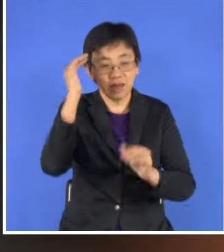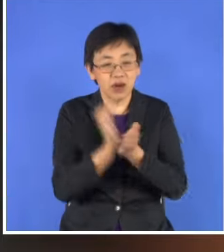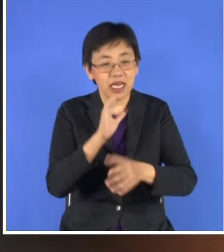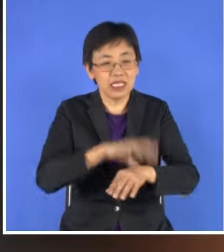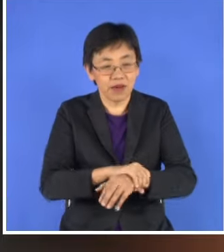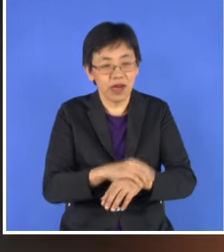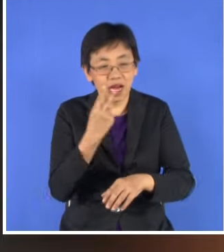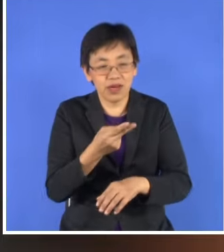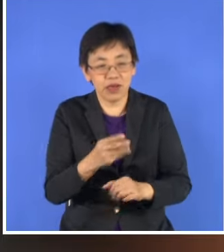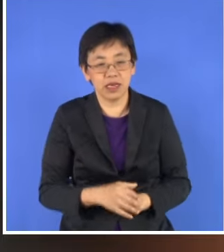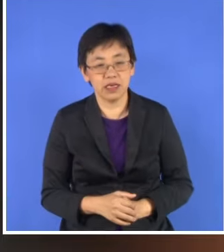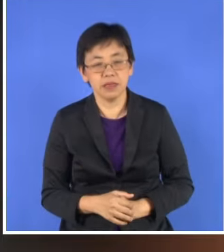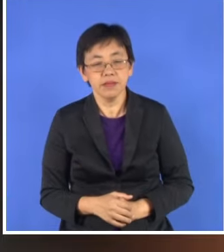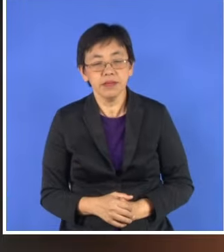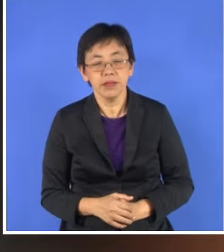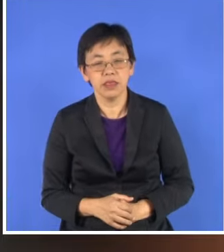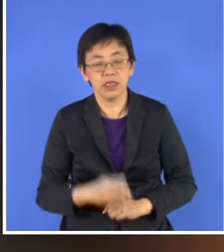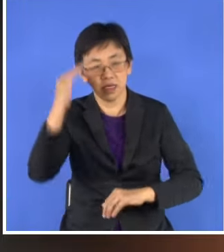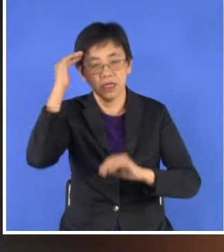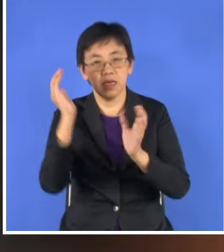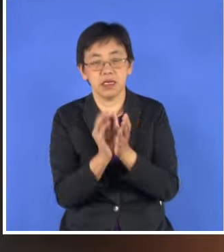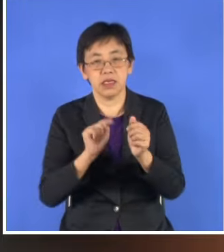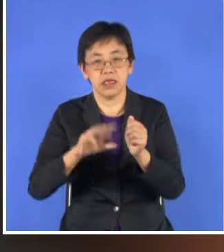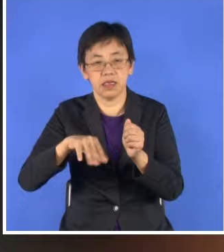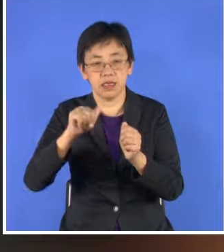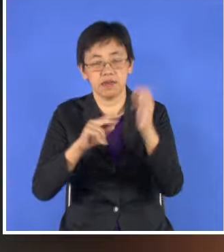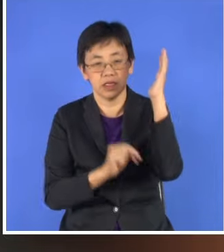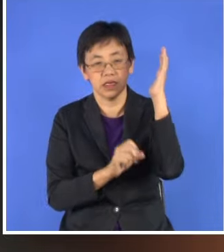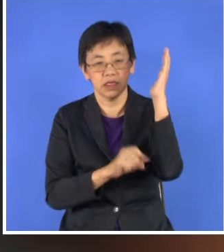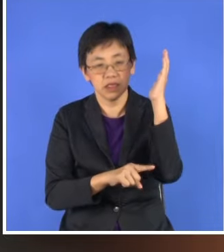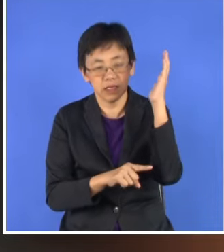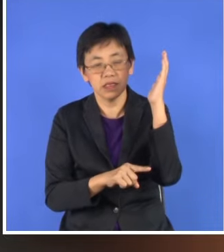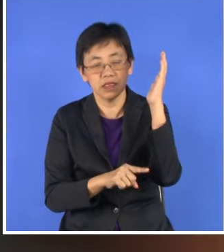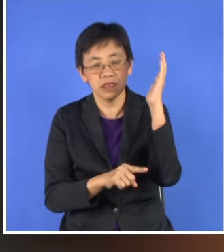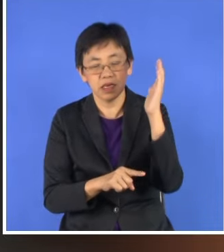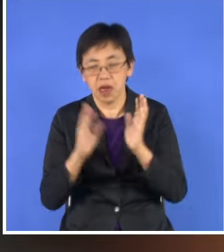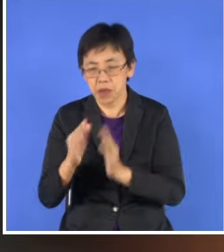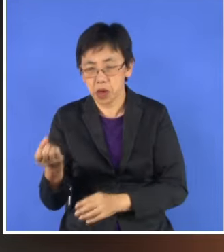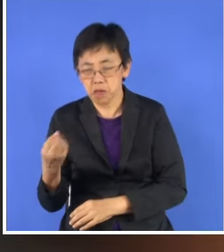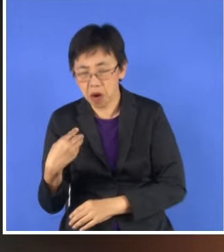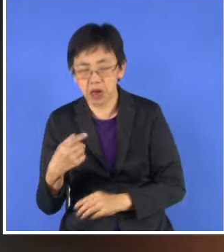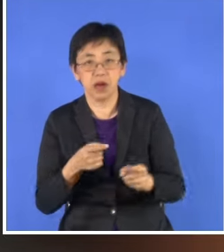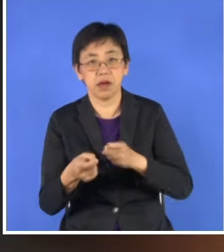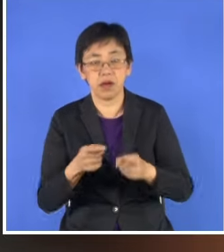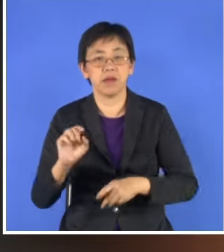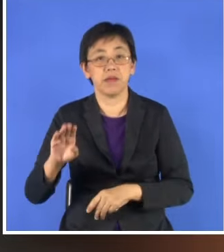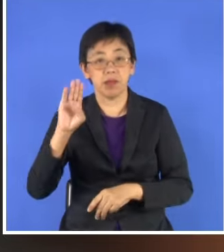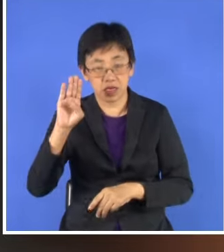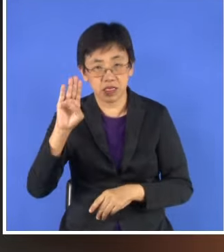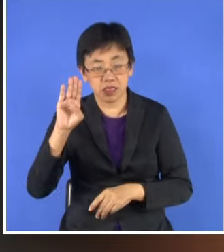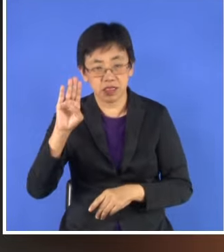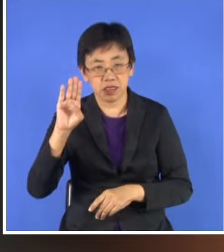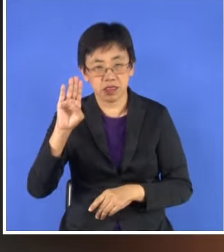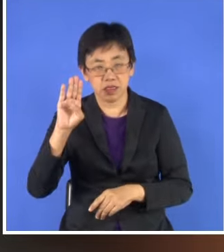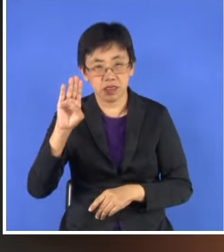ๆเป็นภาพเหตุการณ์ที่ตำรวจสพเมืองนครศรีธรรมราชค่ะหลังจากได้รับแจ้งจากทางผู้จัดการบริษัทไฮเทคออโตเมชั่น